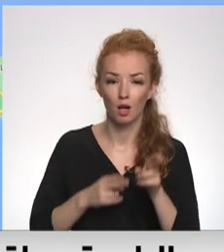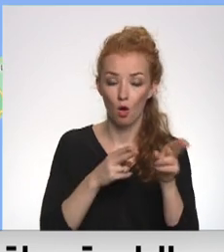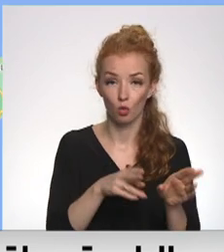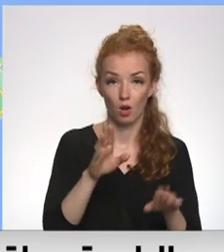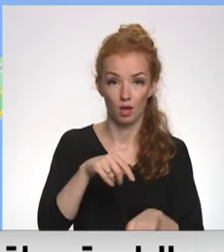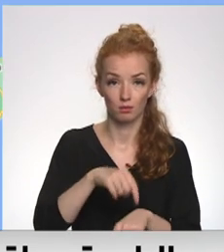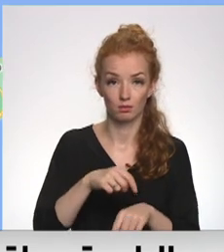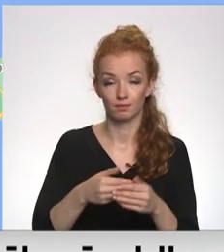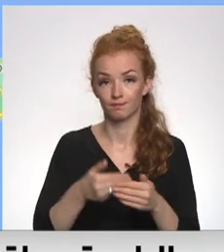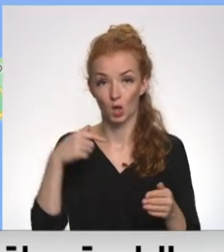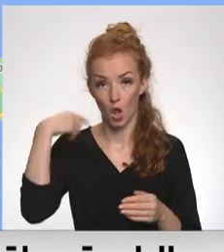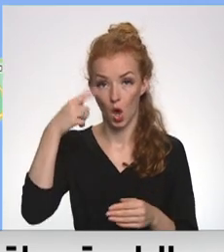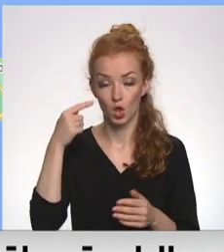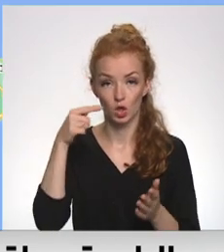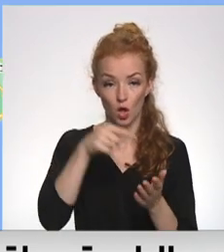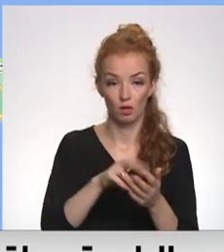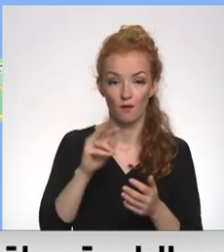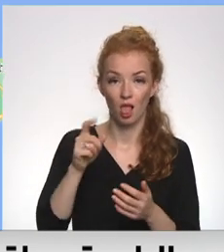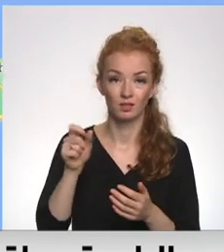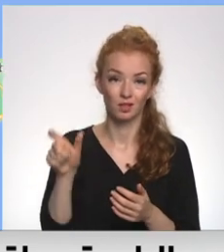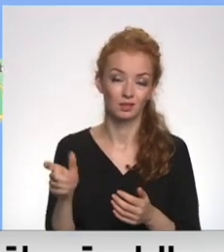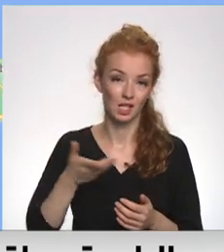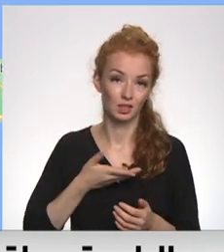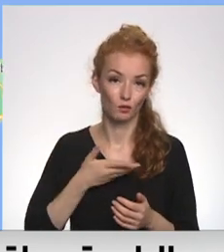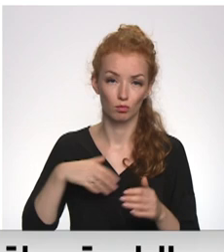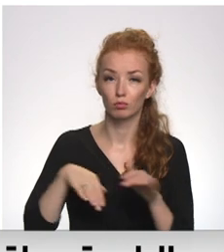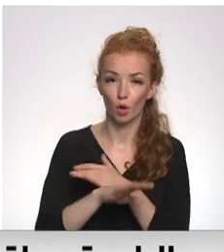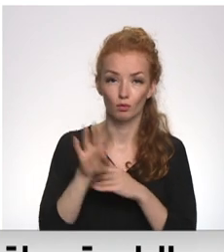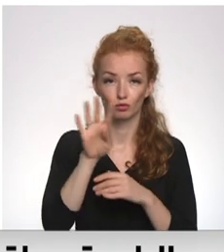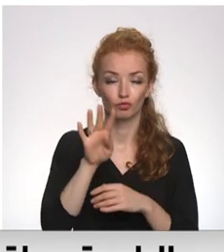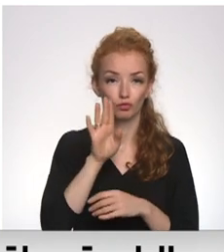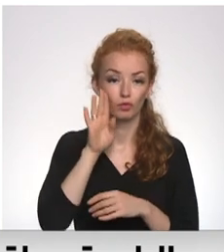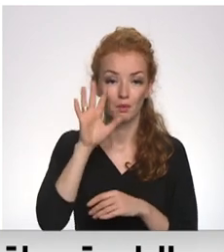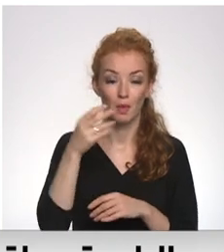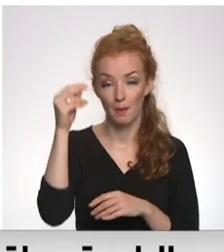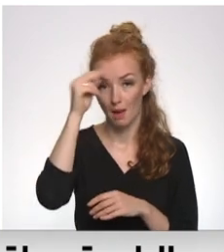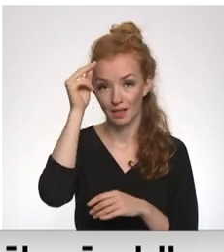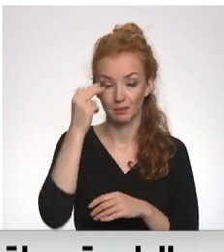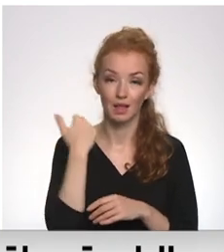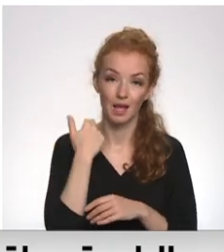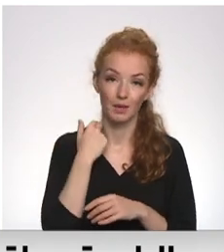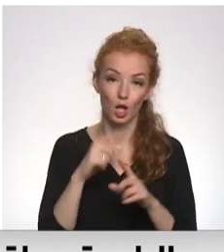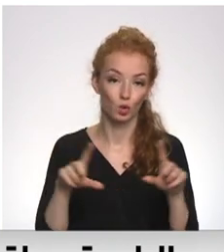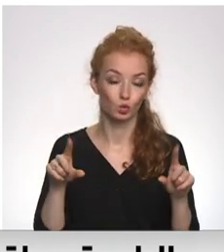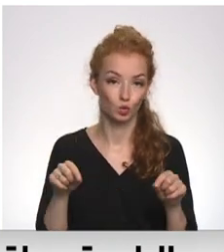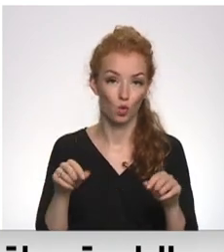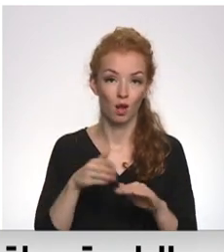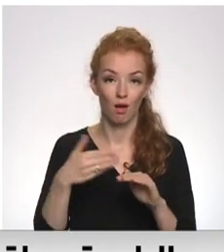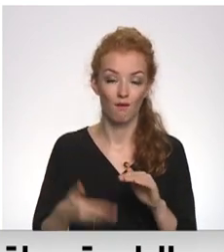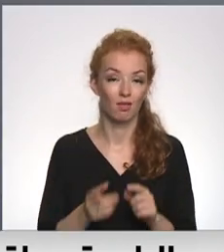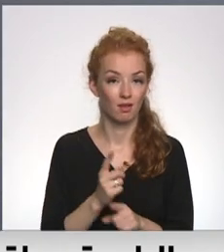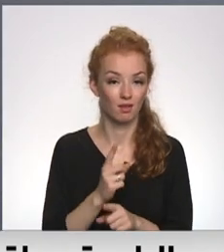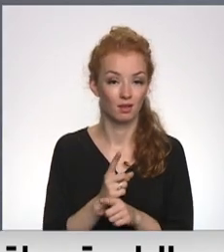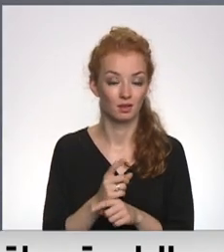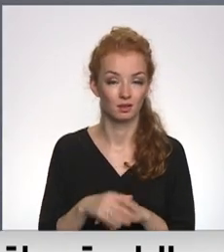laicīgi nokļūtu Londonā, velsiešiem būtu jāizbrauc 4:00 no rīta, bet mācības Lielbritānijas skolās kavēt